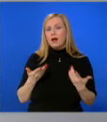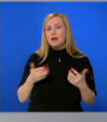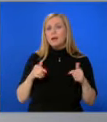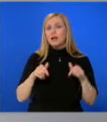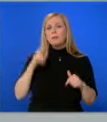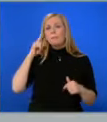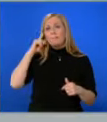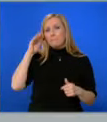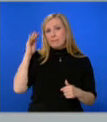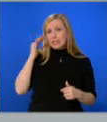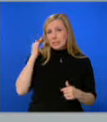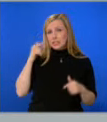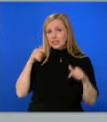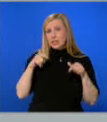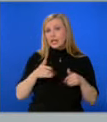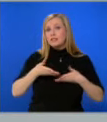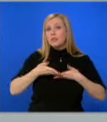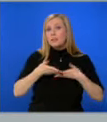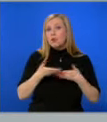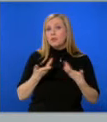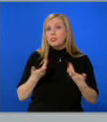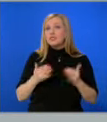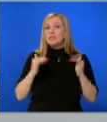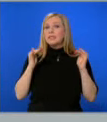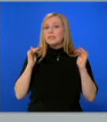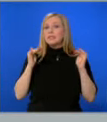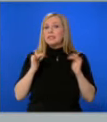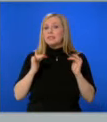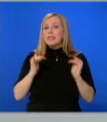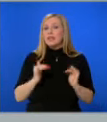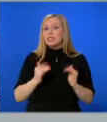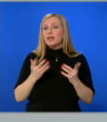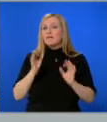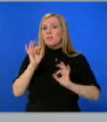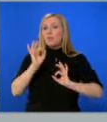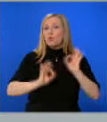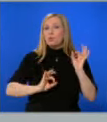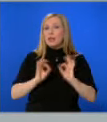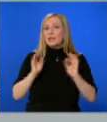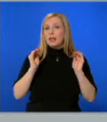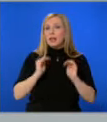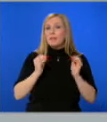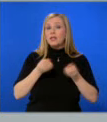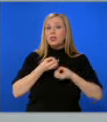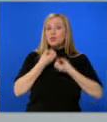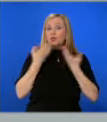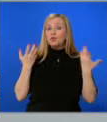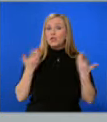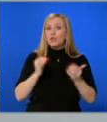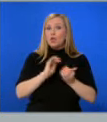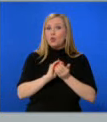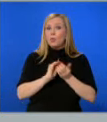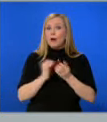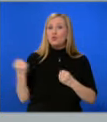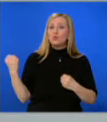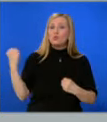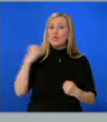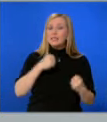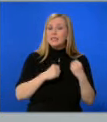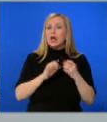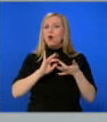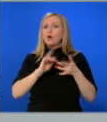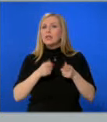как мислите, че тази помощ ще снижи? И с какъв процент ще снижи случаите на домашно насилие, на онлайн